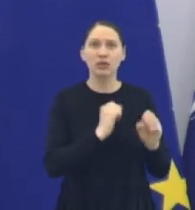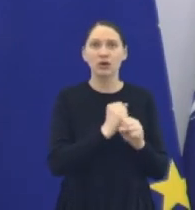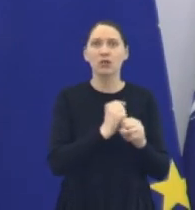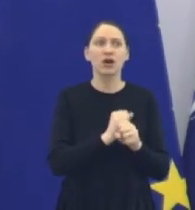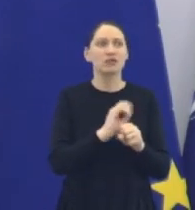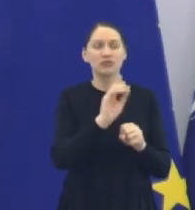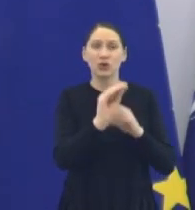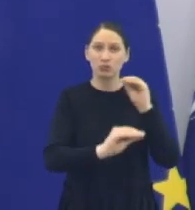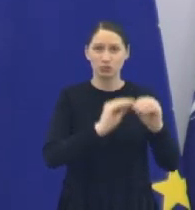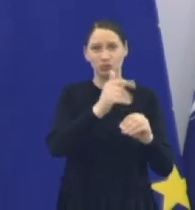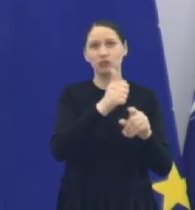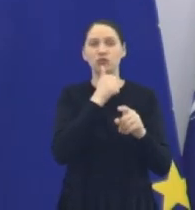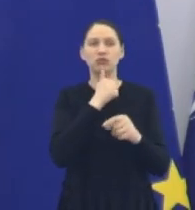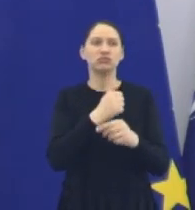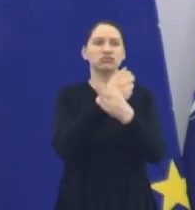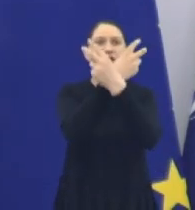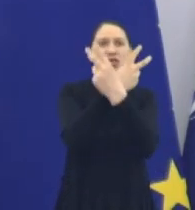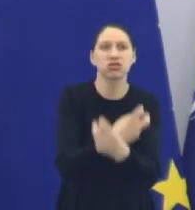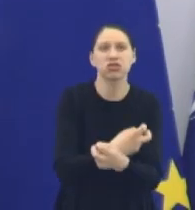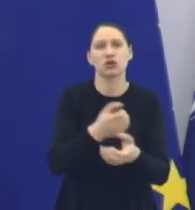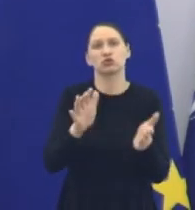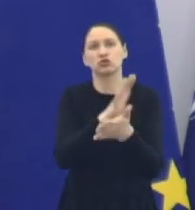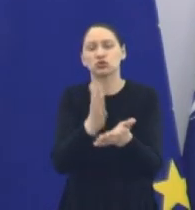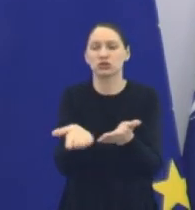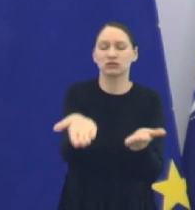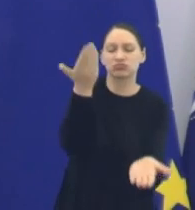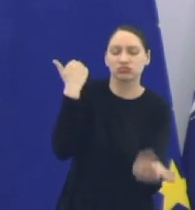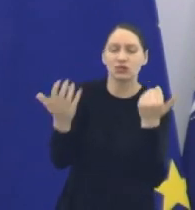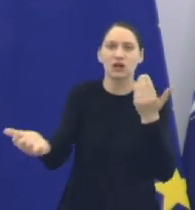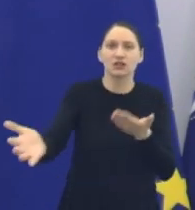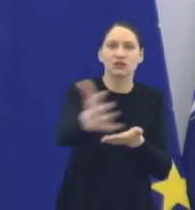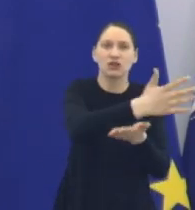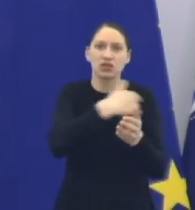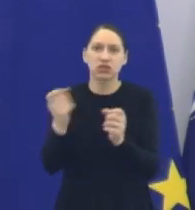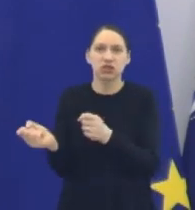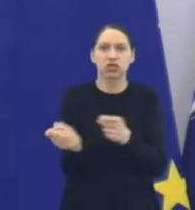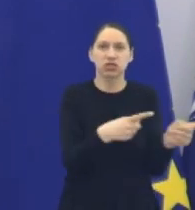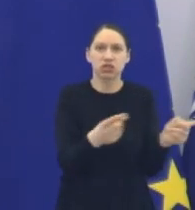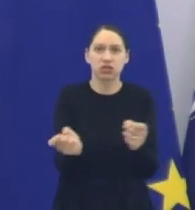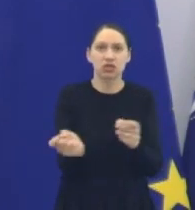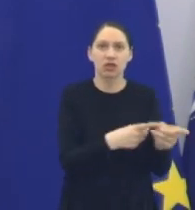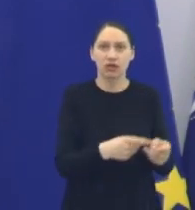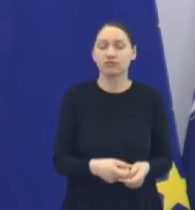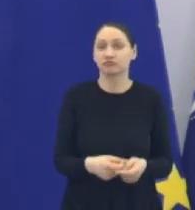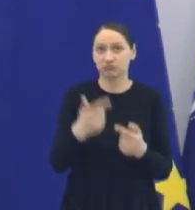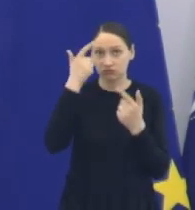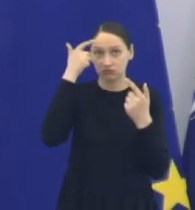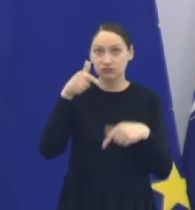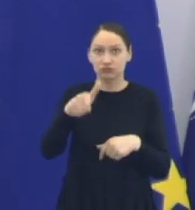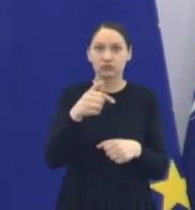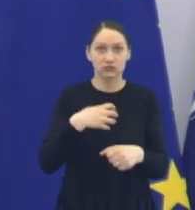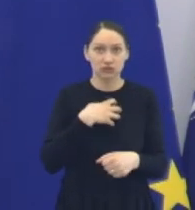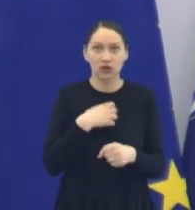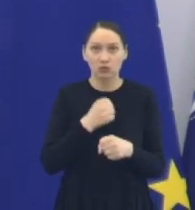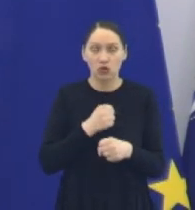valomi griuvėsiai, išvežamos atliekos. Ir žinoma, šis darbas yra nepaprastai svarbus, nes